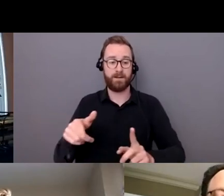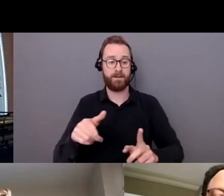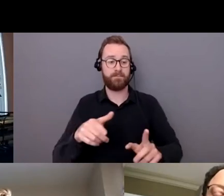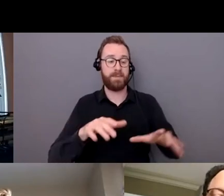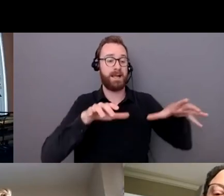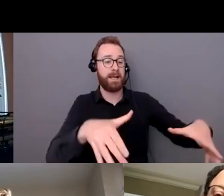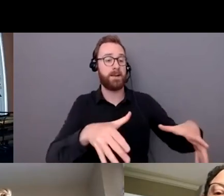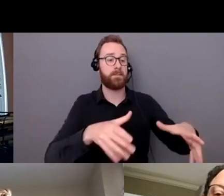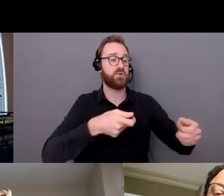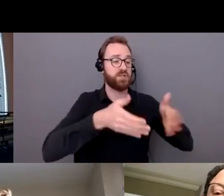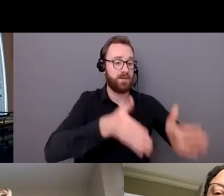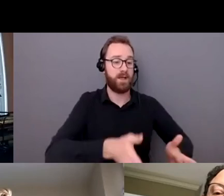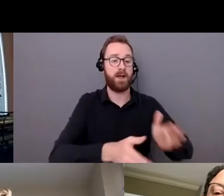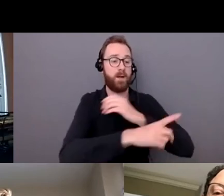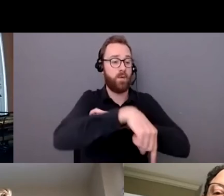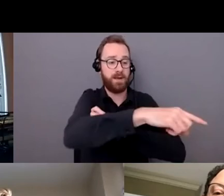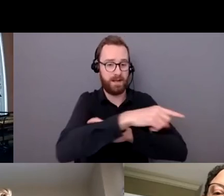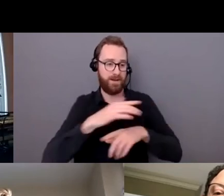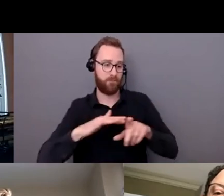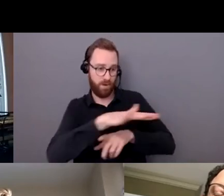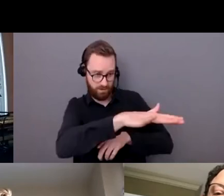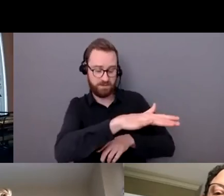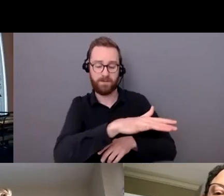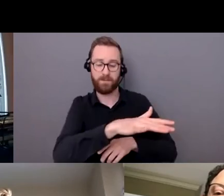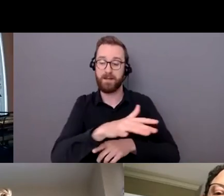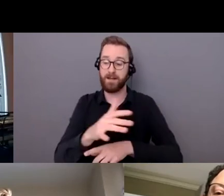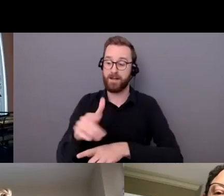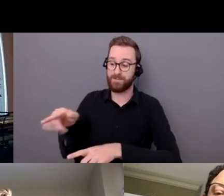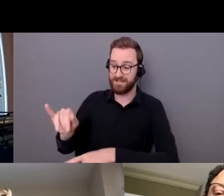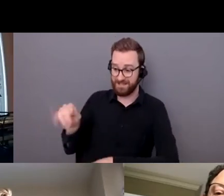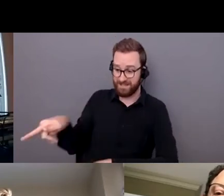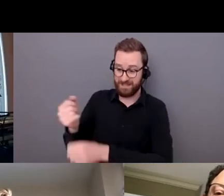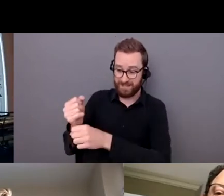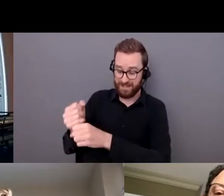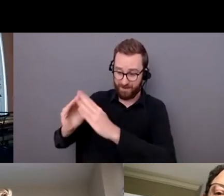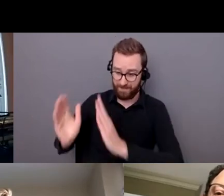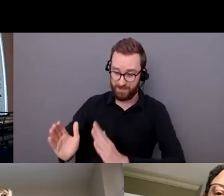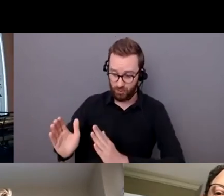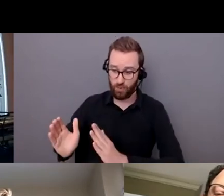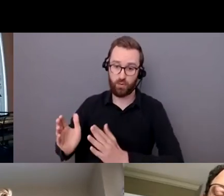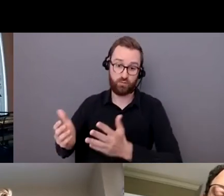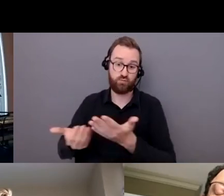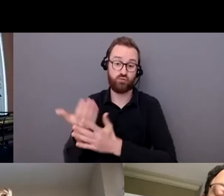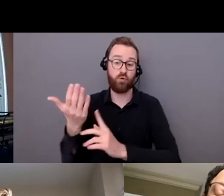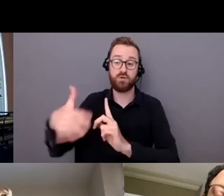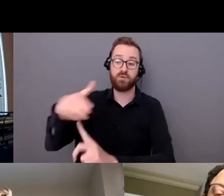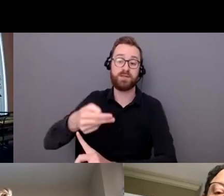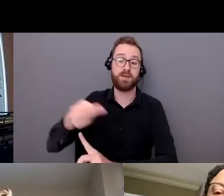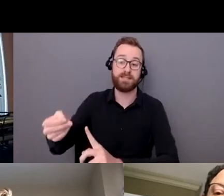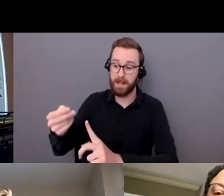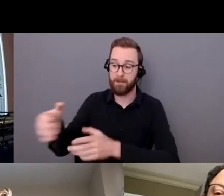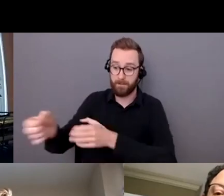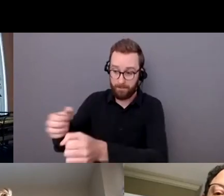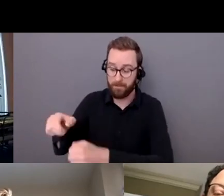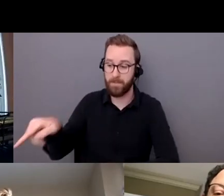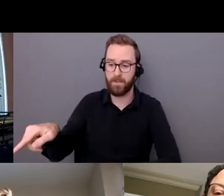gestionnaire, etc. Le fait d'être en télétravail pour des nouveaux travailleurs en situation de handicap qui rentrent peut-être